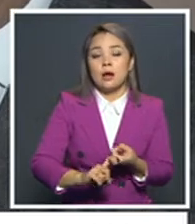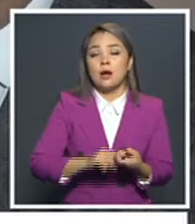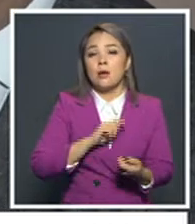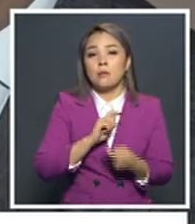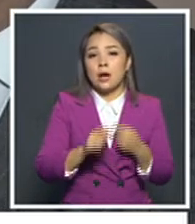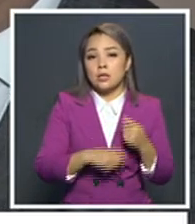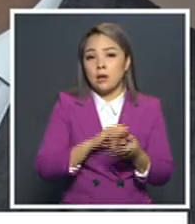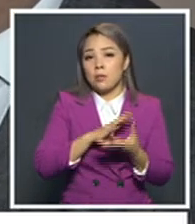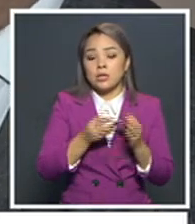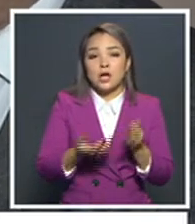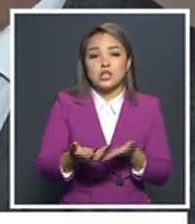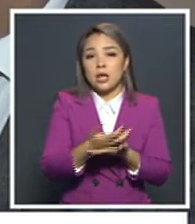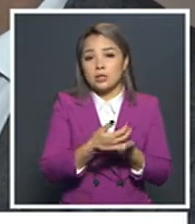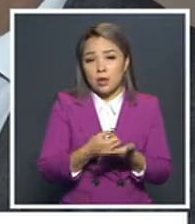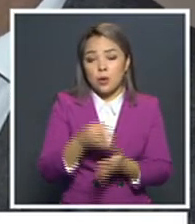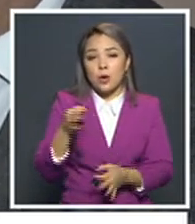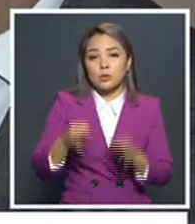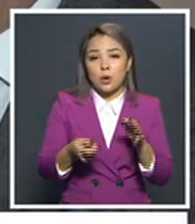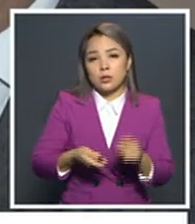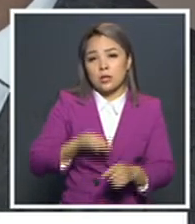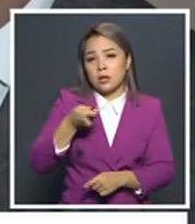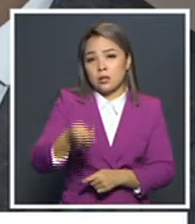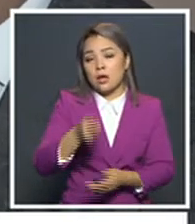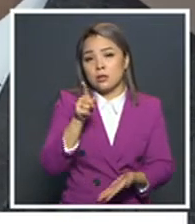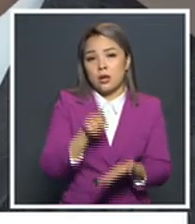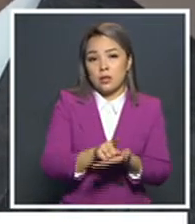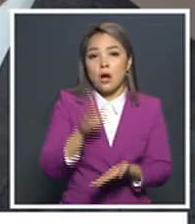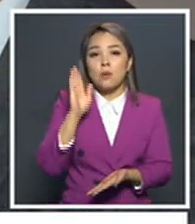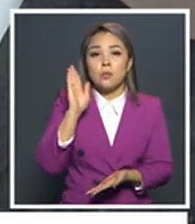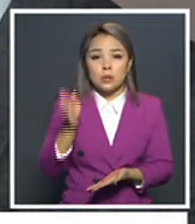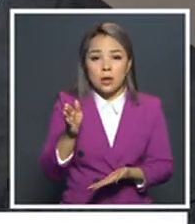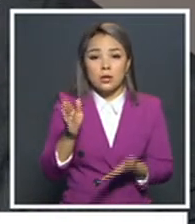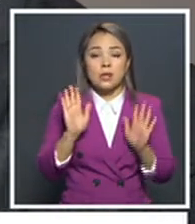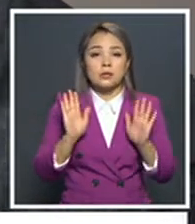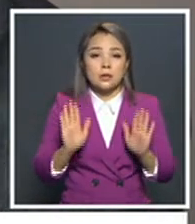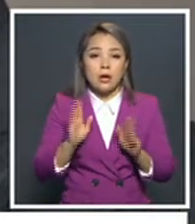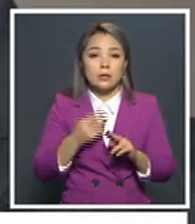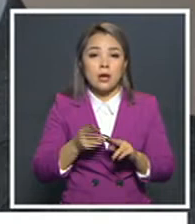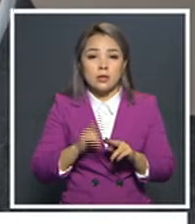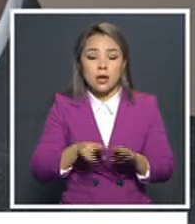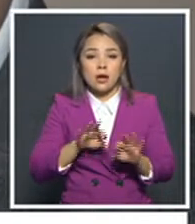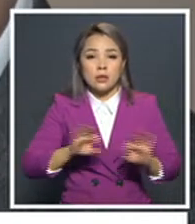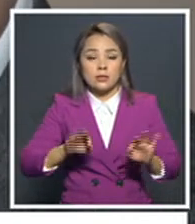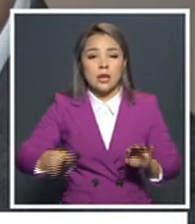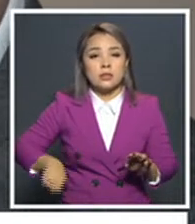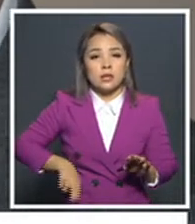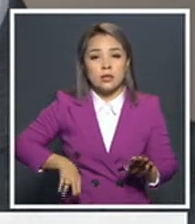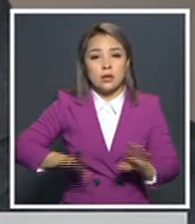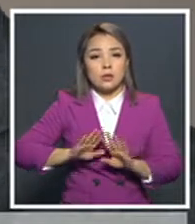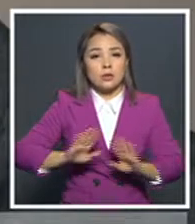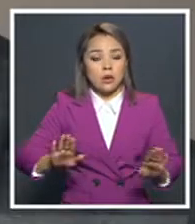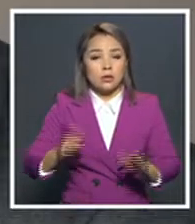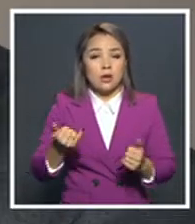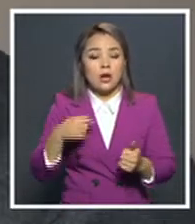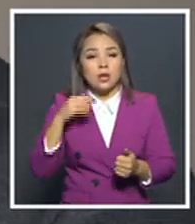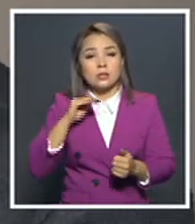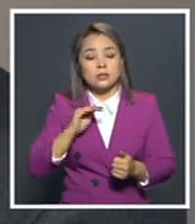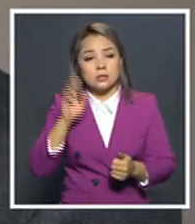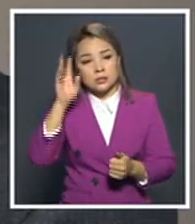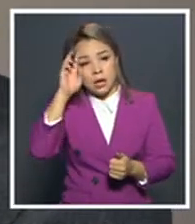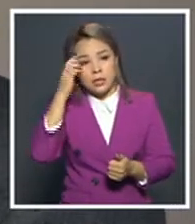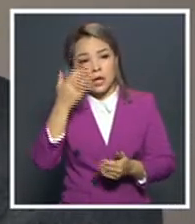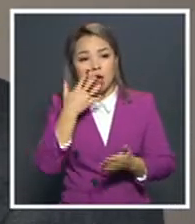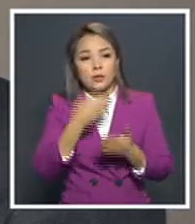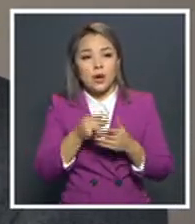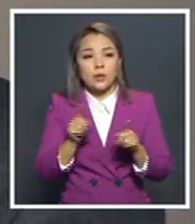материал жинақталып сотқа жіберіледі. Тек бұл жерде айтып кететін директорларға емес заңды тұлғаға. Заңды тұлға